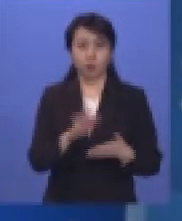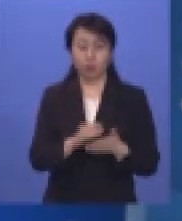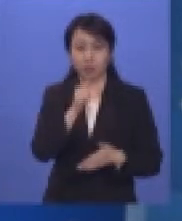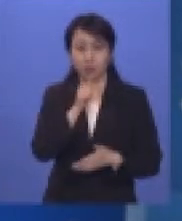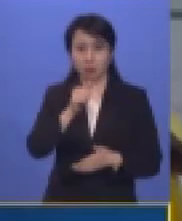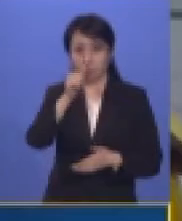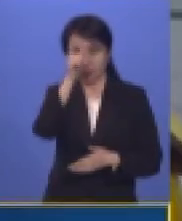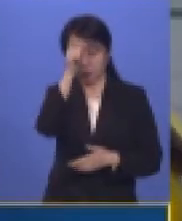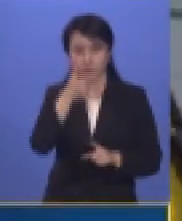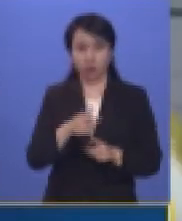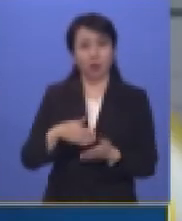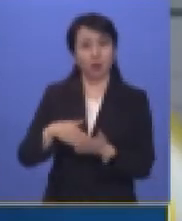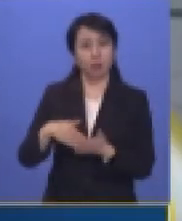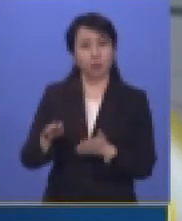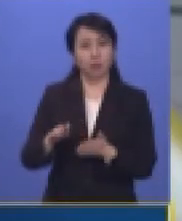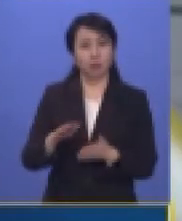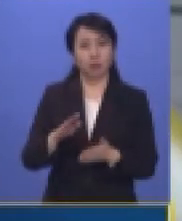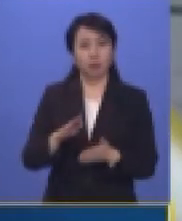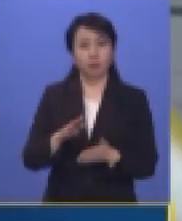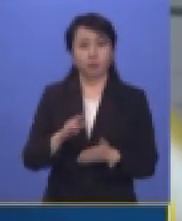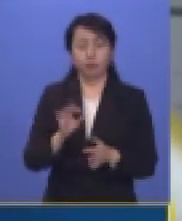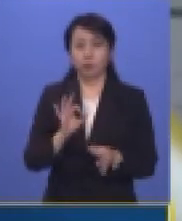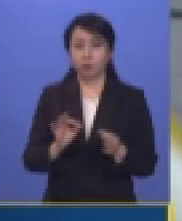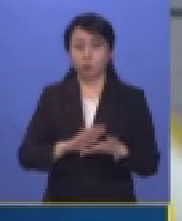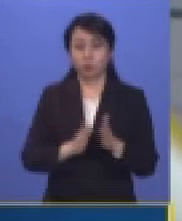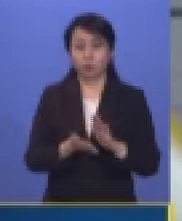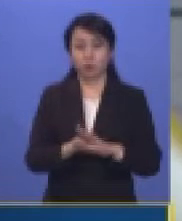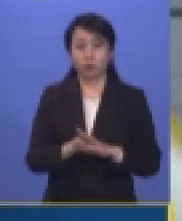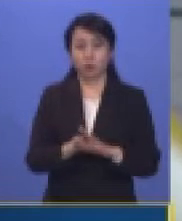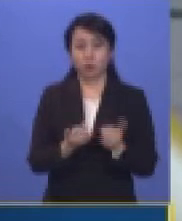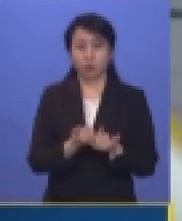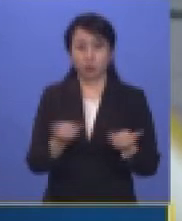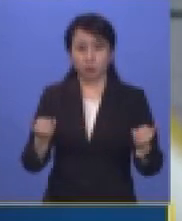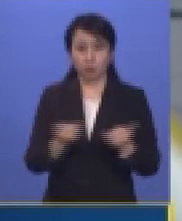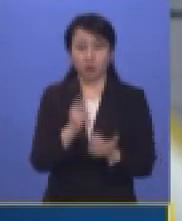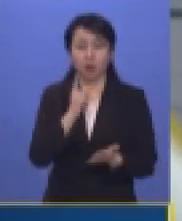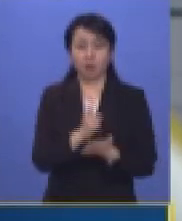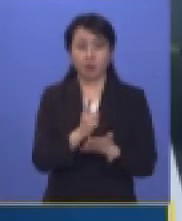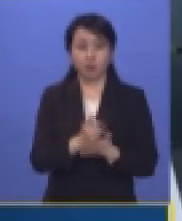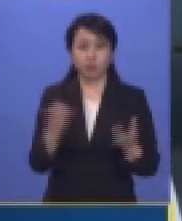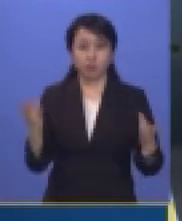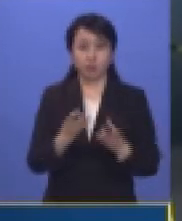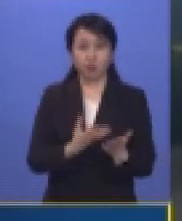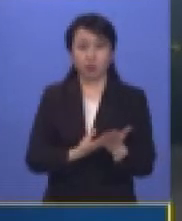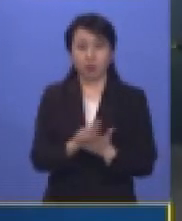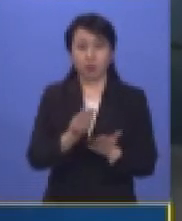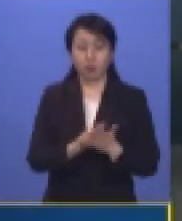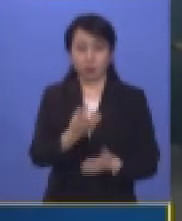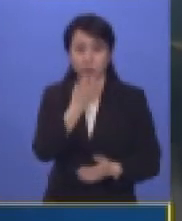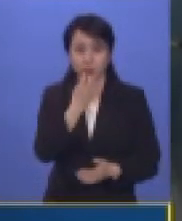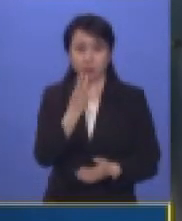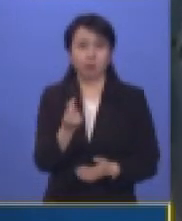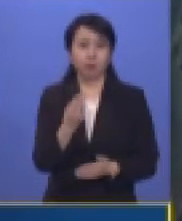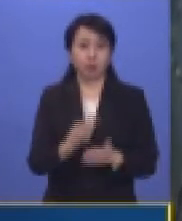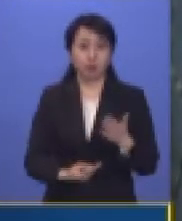течение месяца. При этом отказано у признания недействительными условий договора, предусматривающих обязанность потребителей